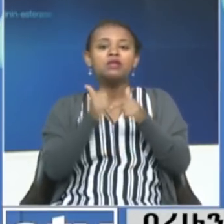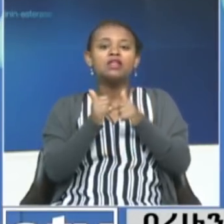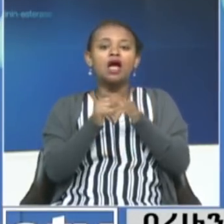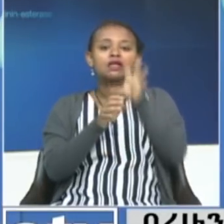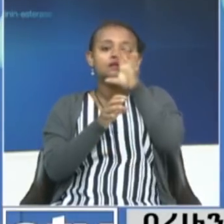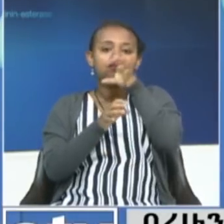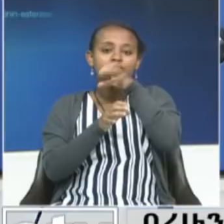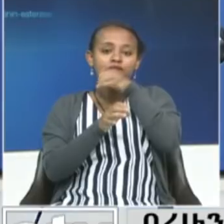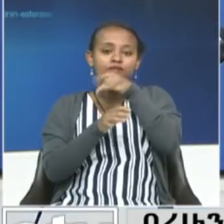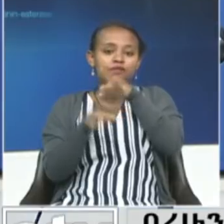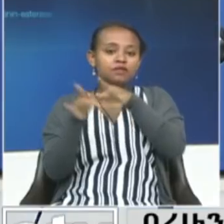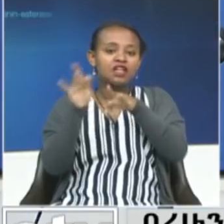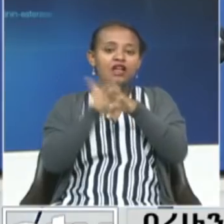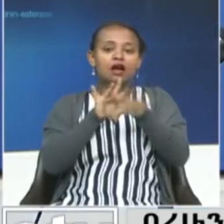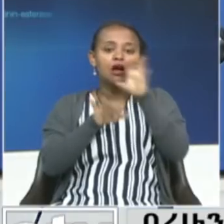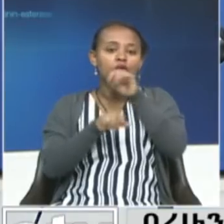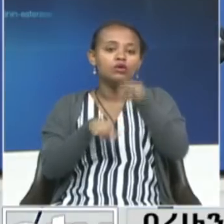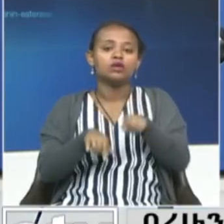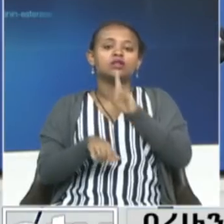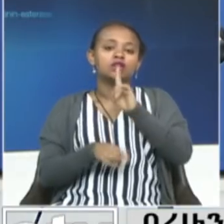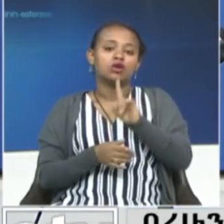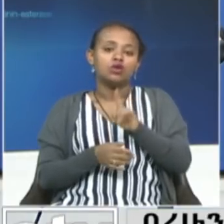እንዳለ የሚነካከው እዚህ ነው በቃ ጠቅላላ።